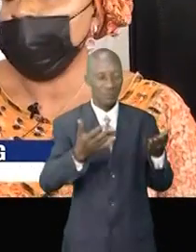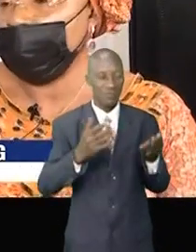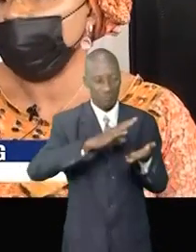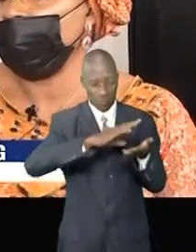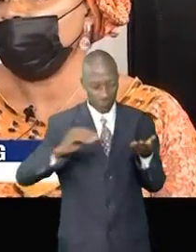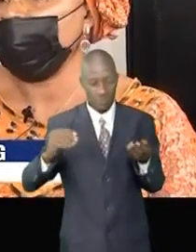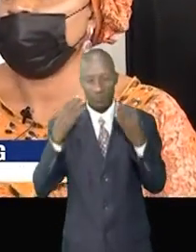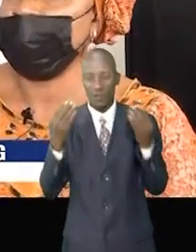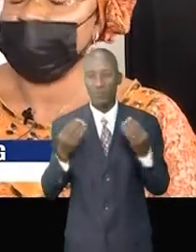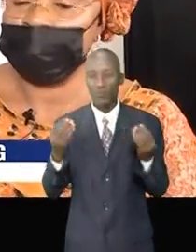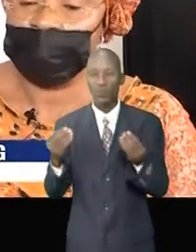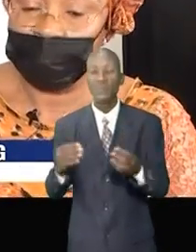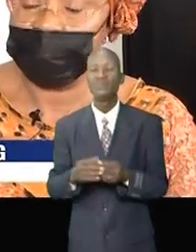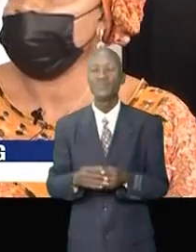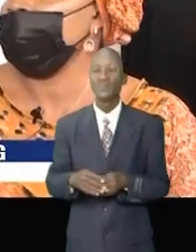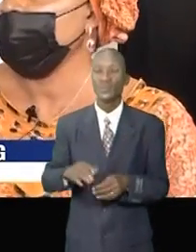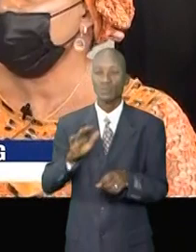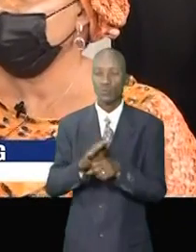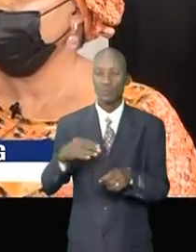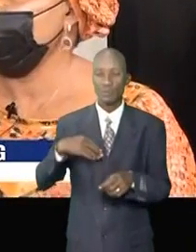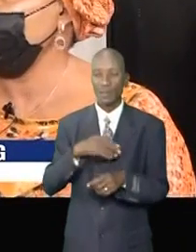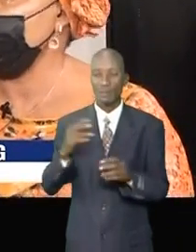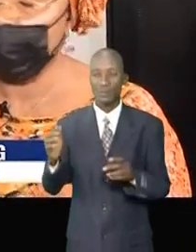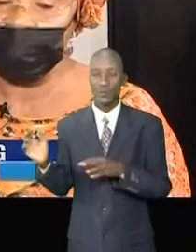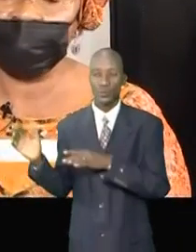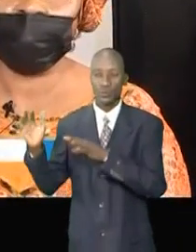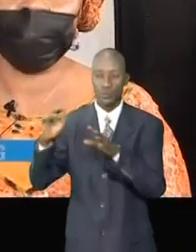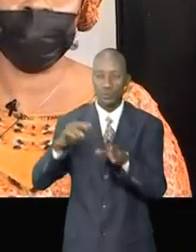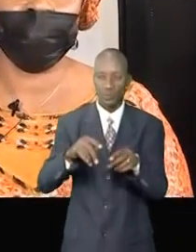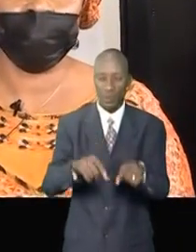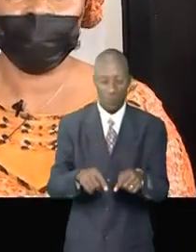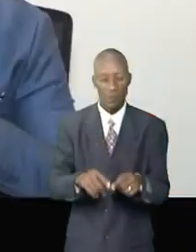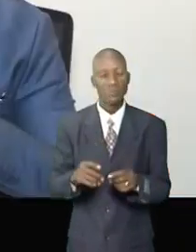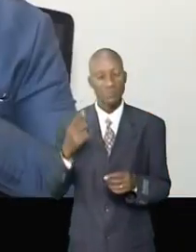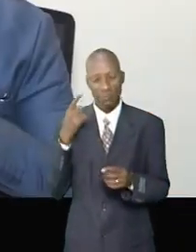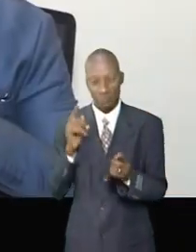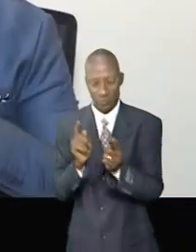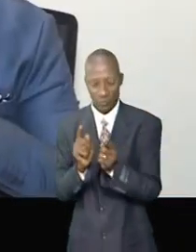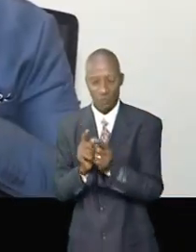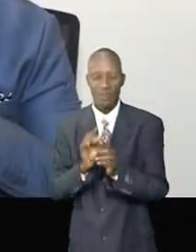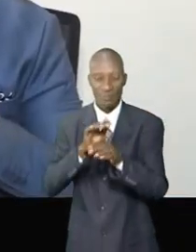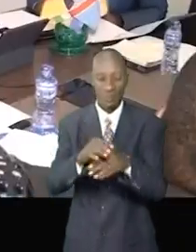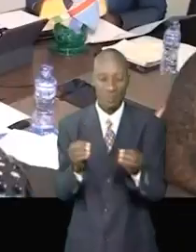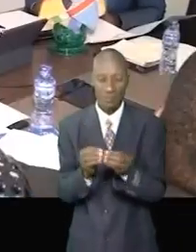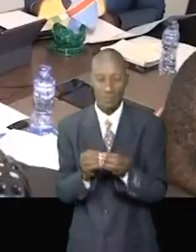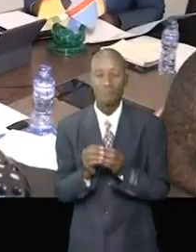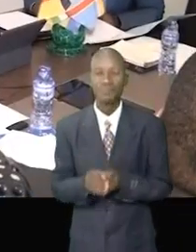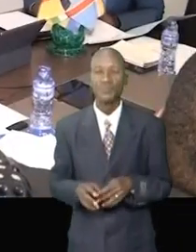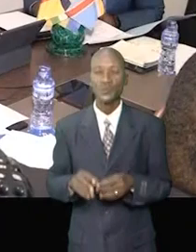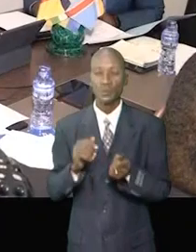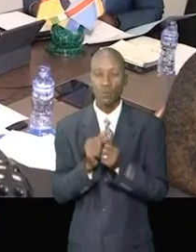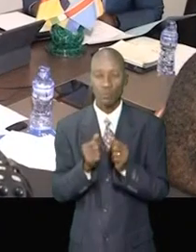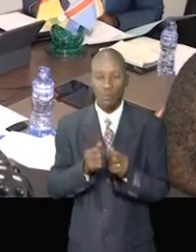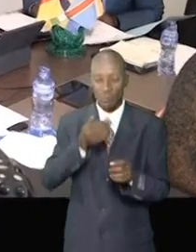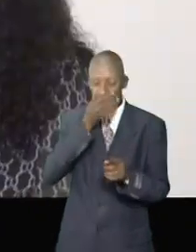maintenant nous impliquer pour qu'ils puissent aussi rejoindre les bureaux donc au niveau de la sous-région. La pandémie du coronavirus affecte